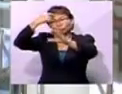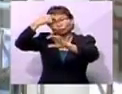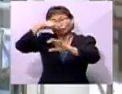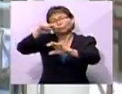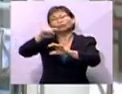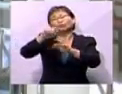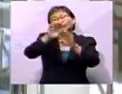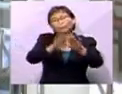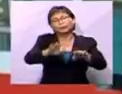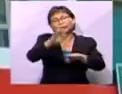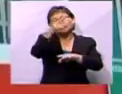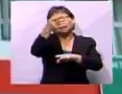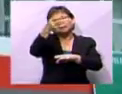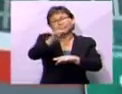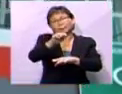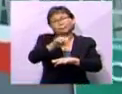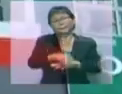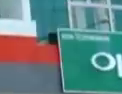untuk Berita RTM.